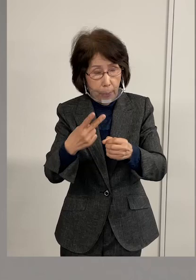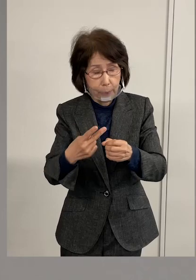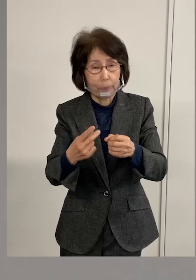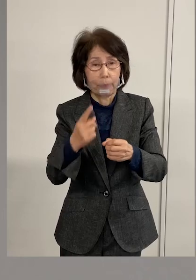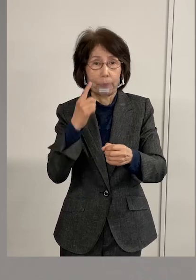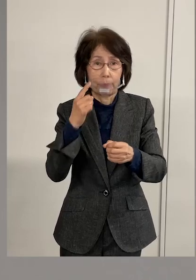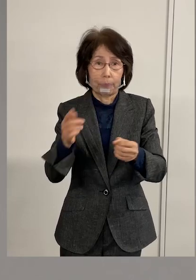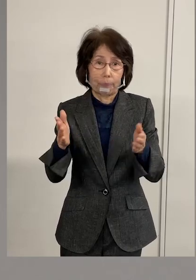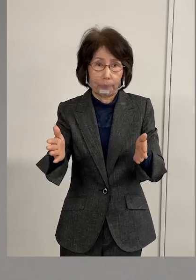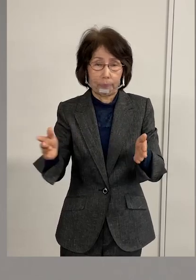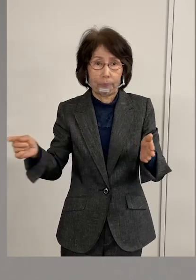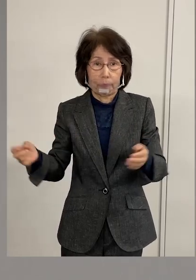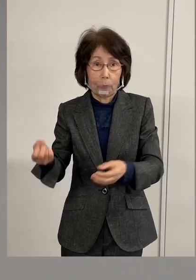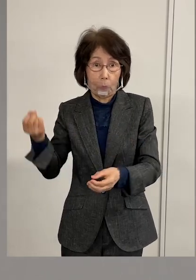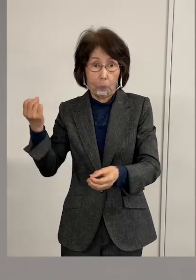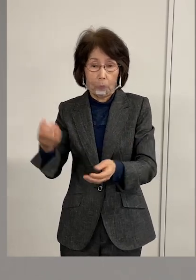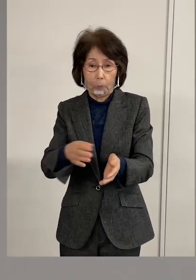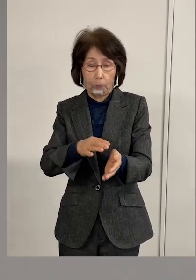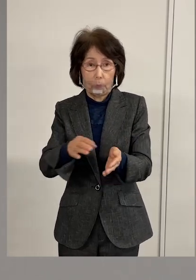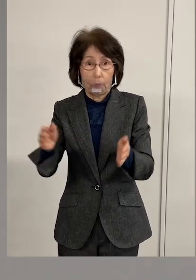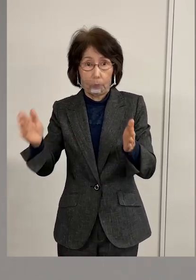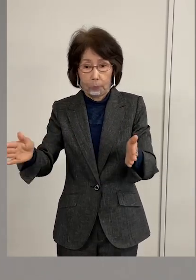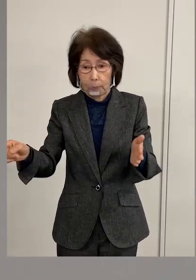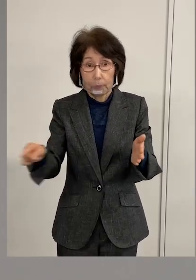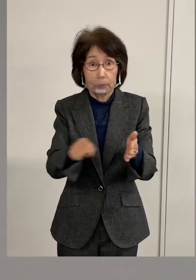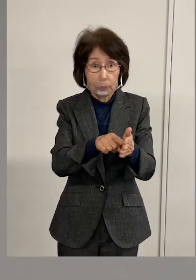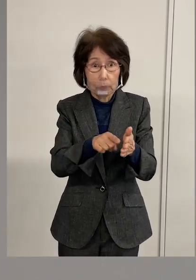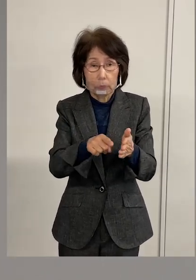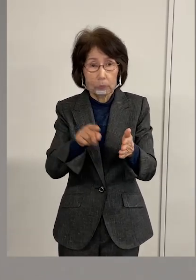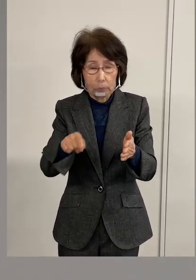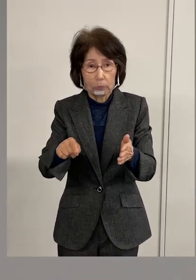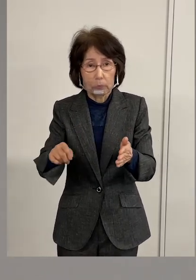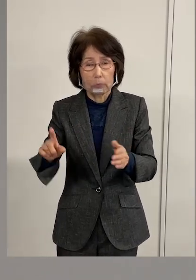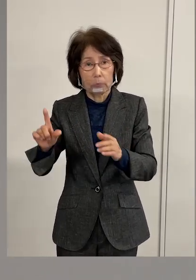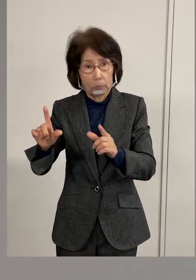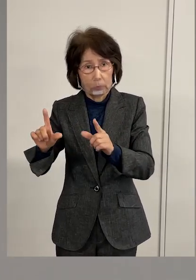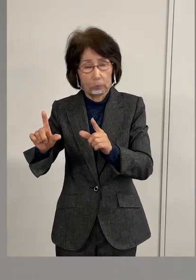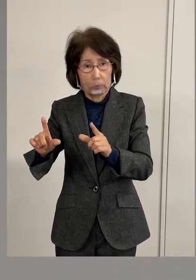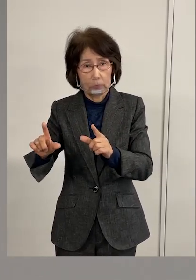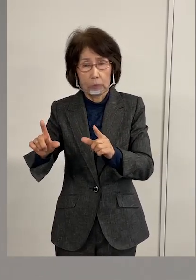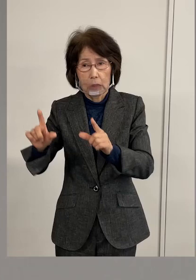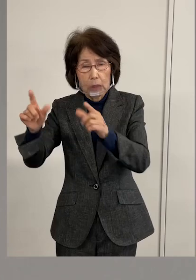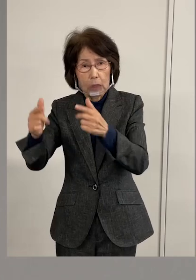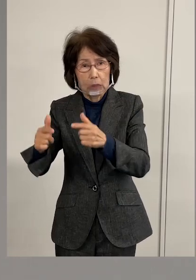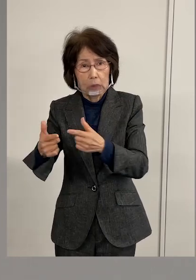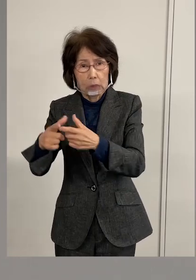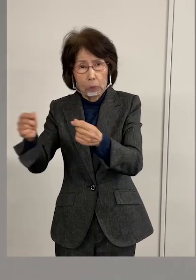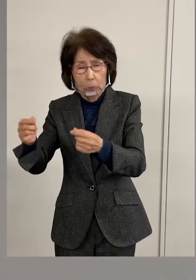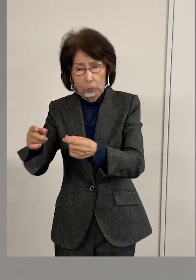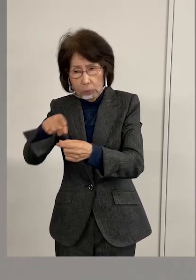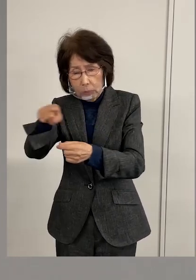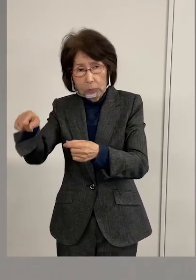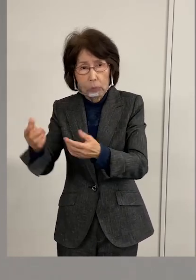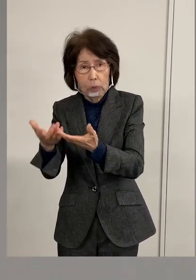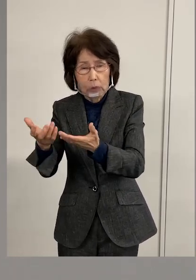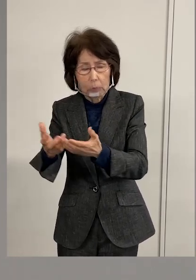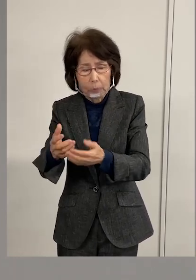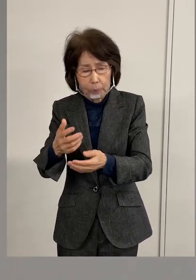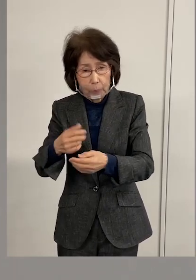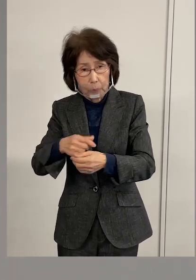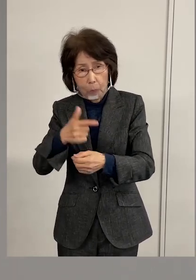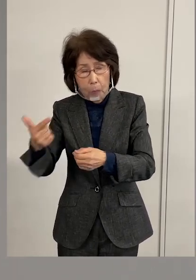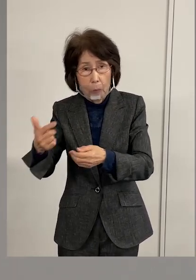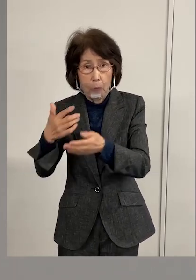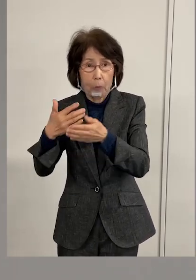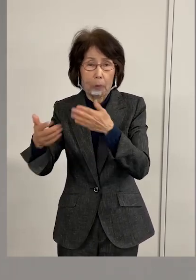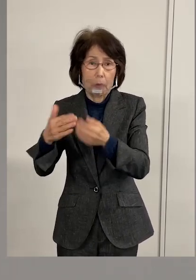ね、12年になったんですが、あそこの本当に、大変な経験を生かさなければいけないと思ってま